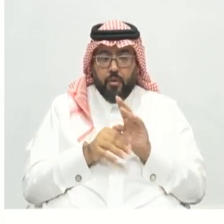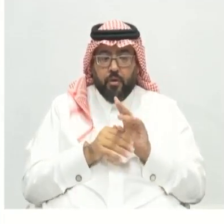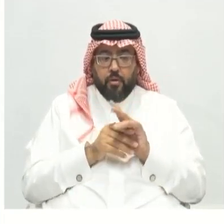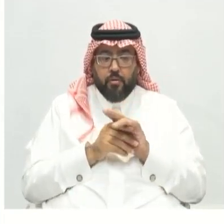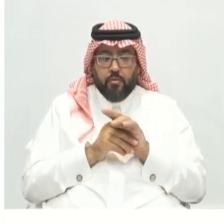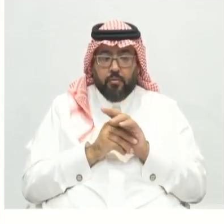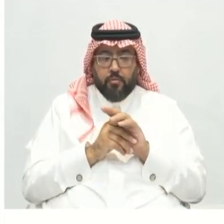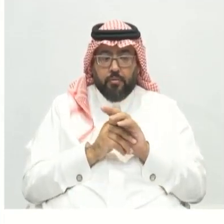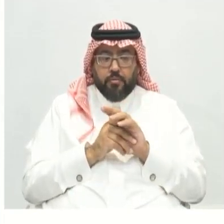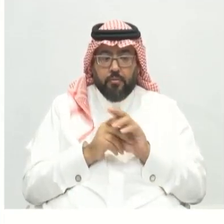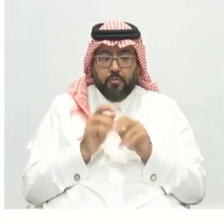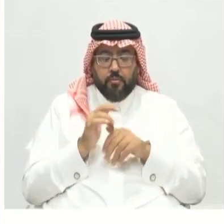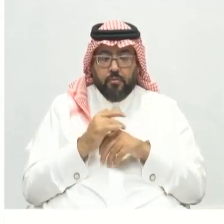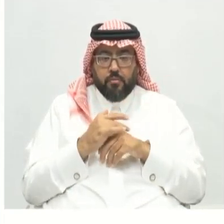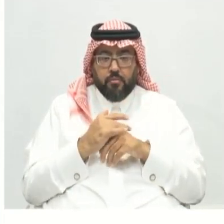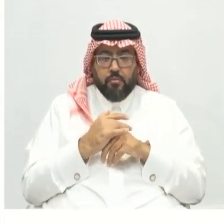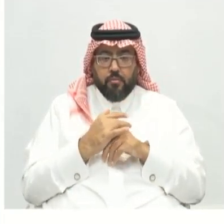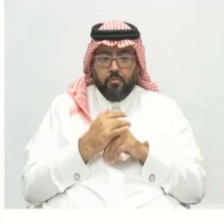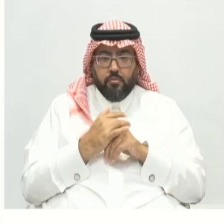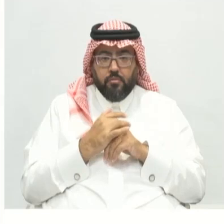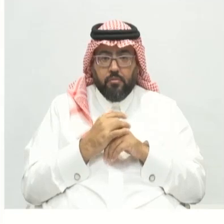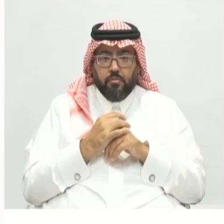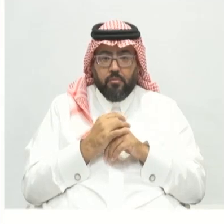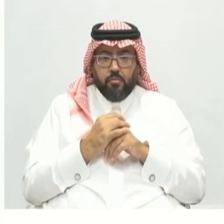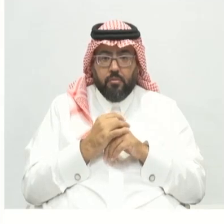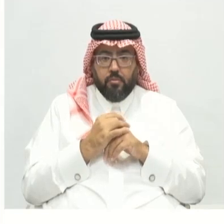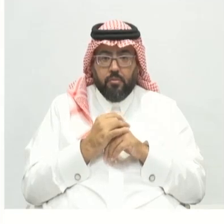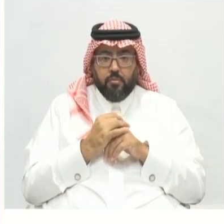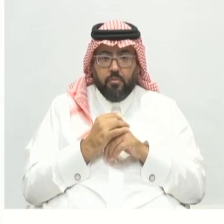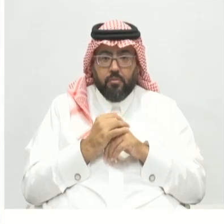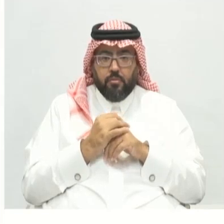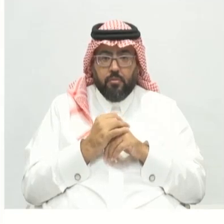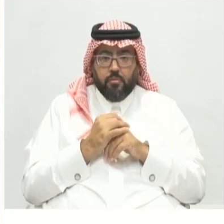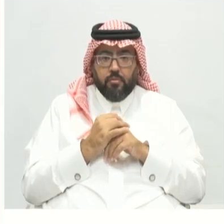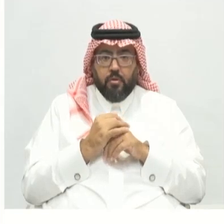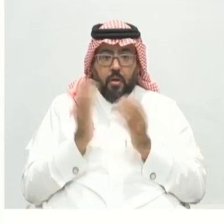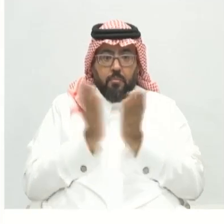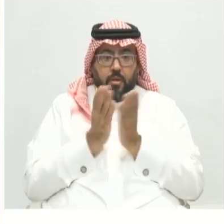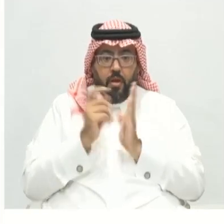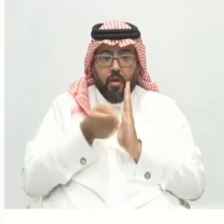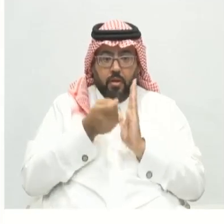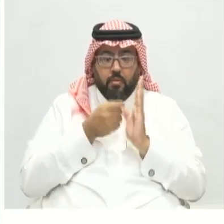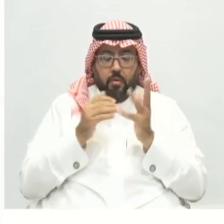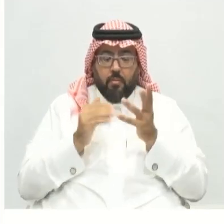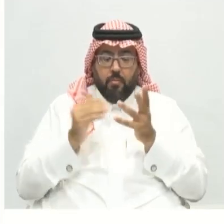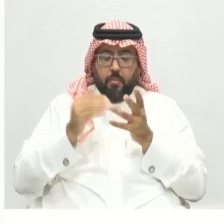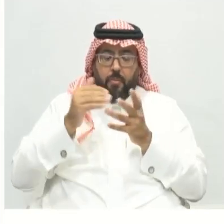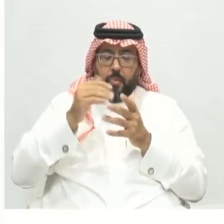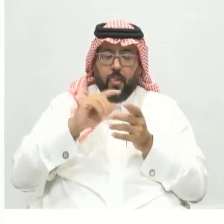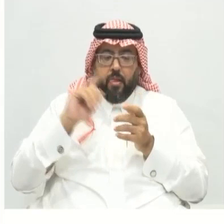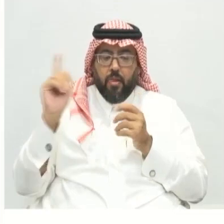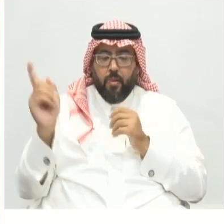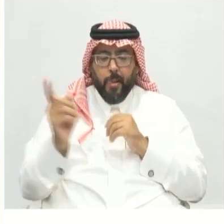ذلك بعد ان حددت واجبات مدير المشروع لمسابقه الروبوت في مدرسه اكتب مراحل دوره